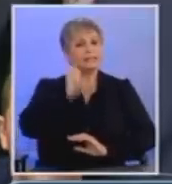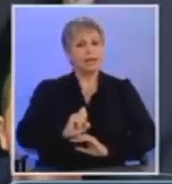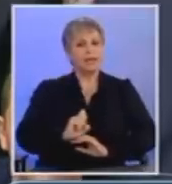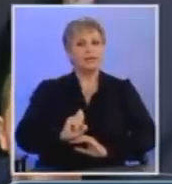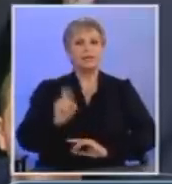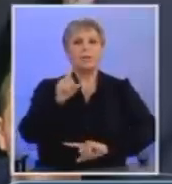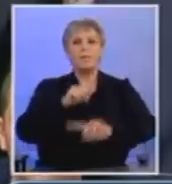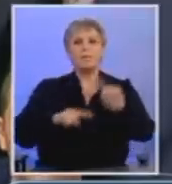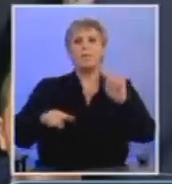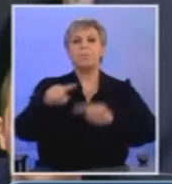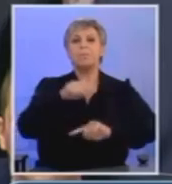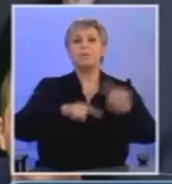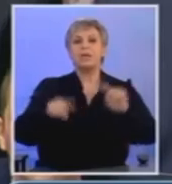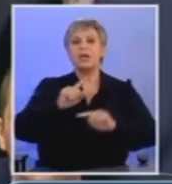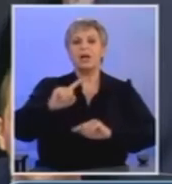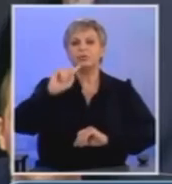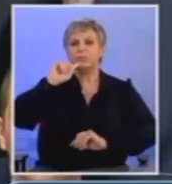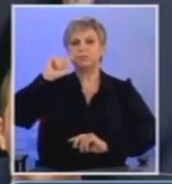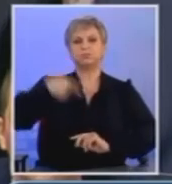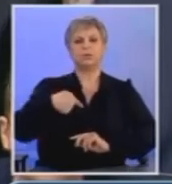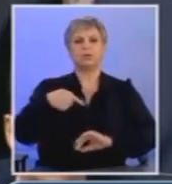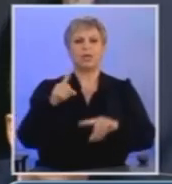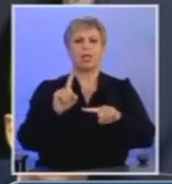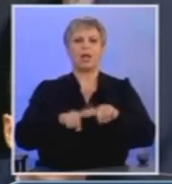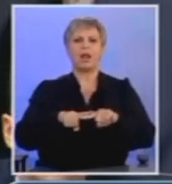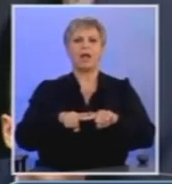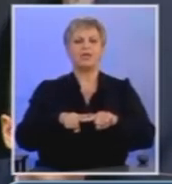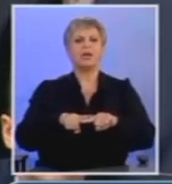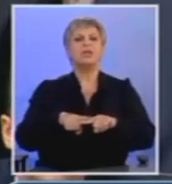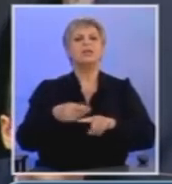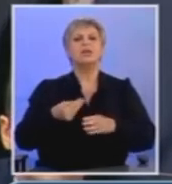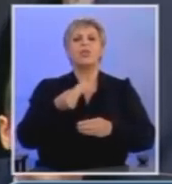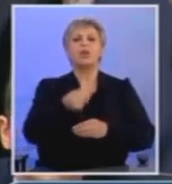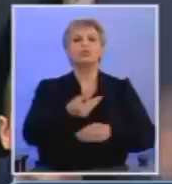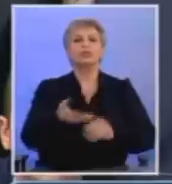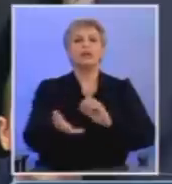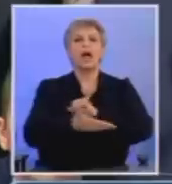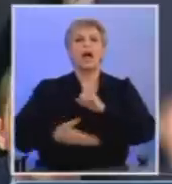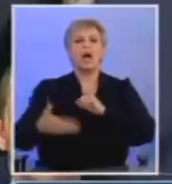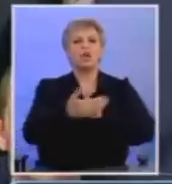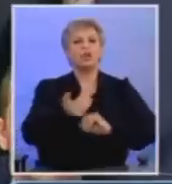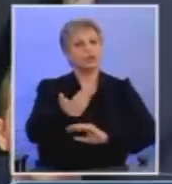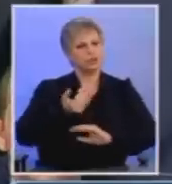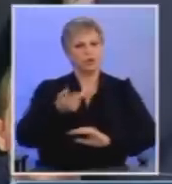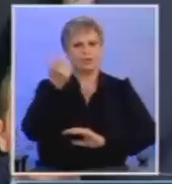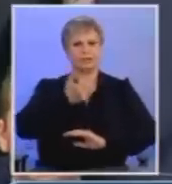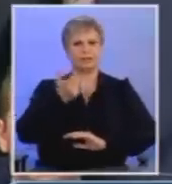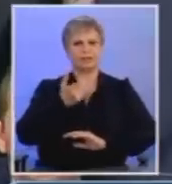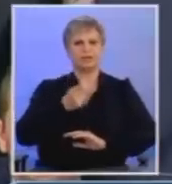αυτοί οι οποίοι επέβαλαν στην Ελλάδα τις πρόωρες συντάξεις στους αγρότες? Η ίδια η Ευρωπαϊκή